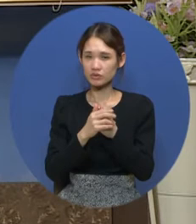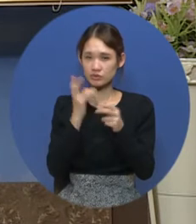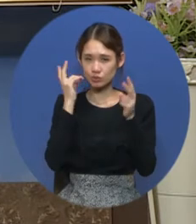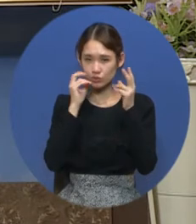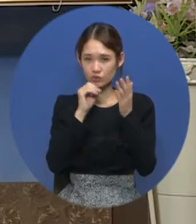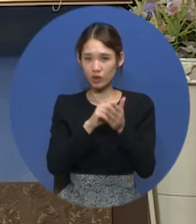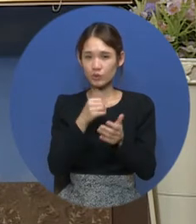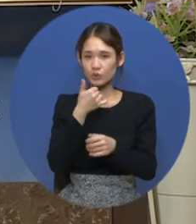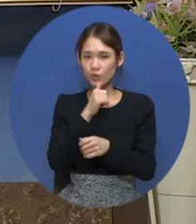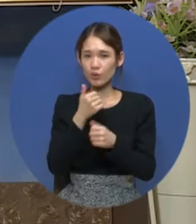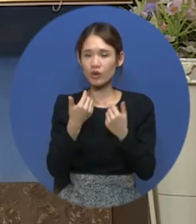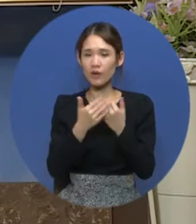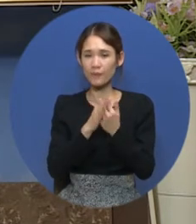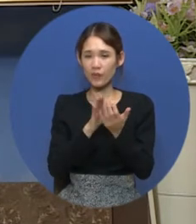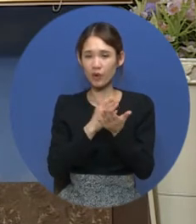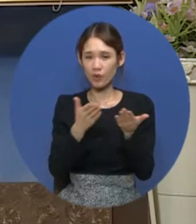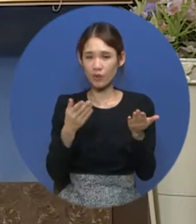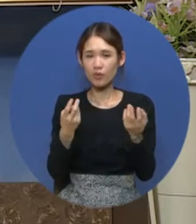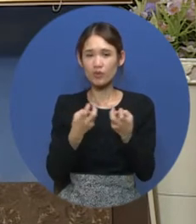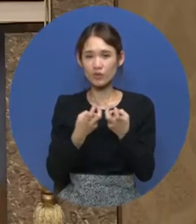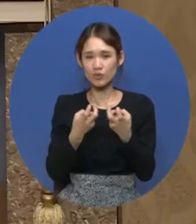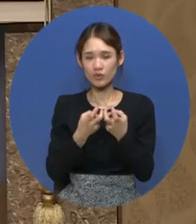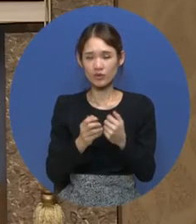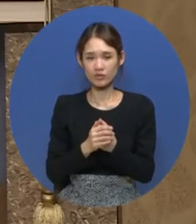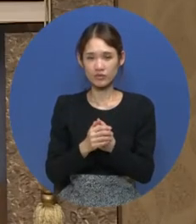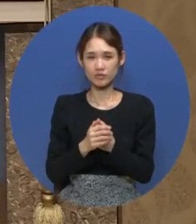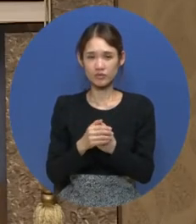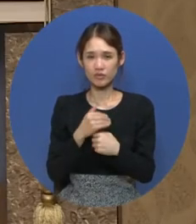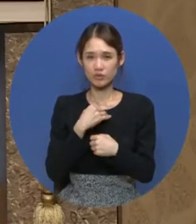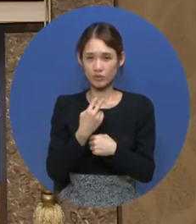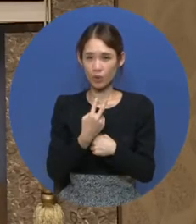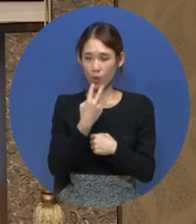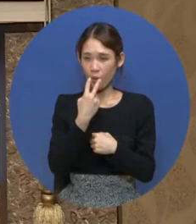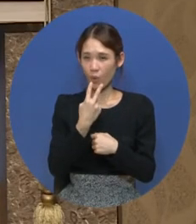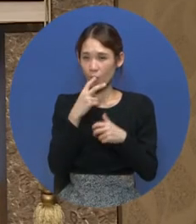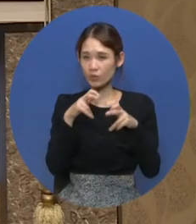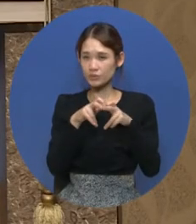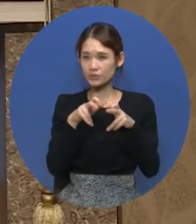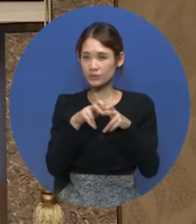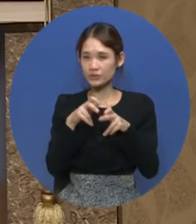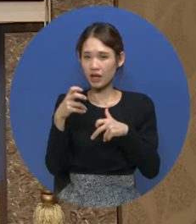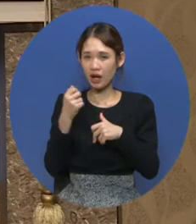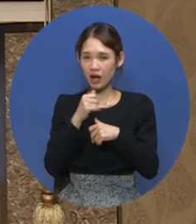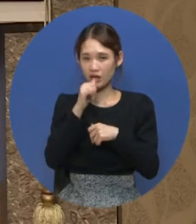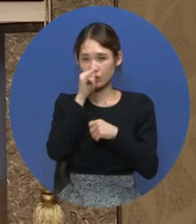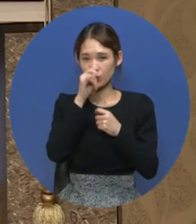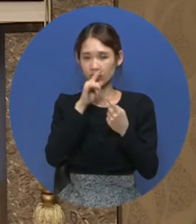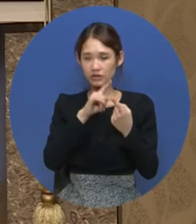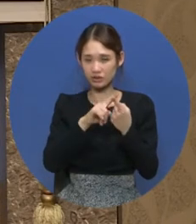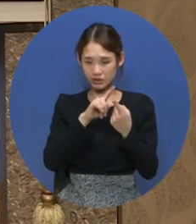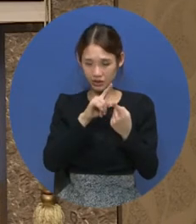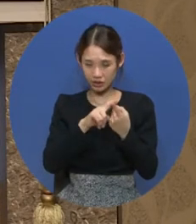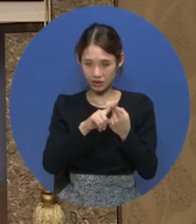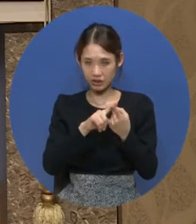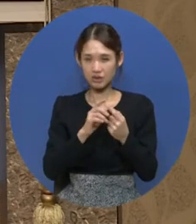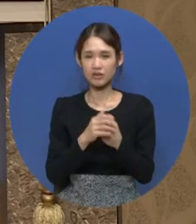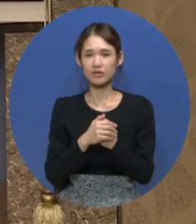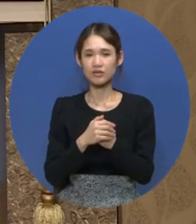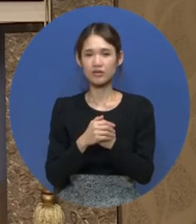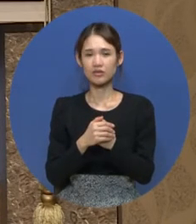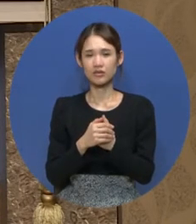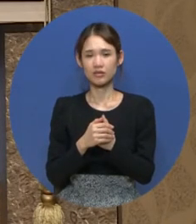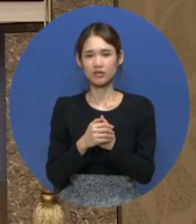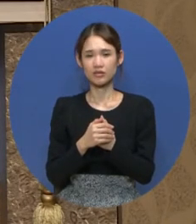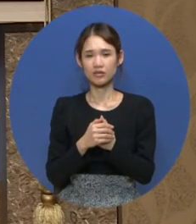알선 은 어떻게 지원을 하고 계신가요 저희가 그 후 국장에 대한 부분 중에서 이제